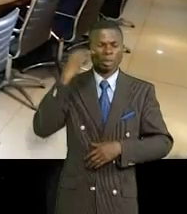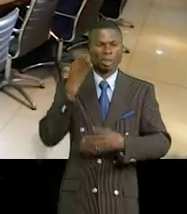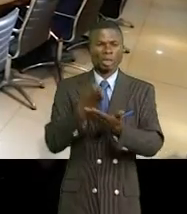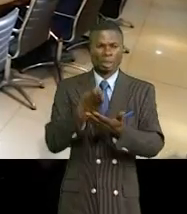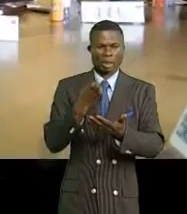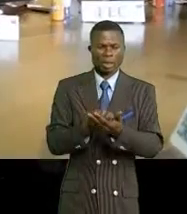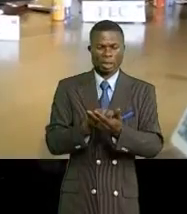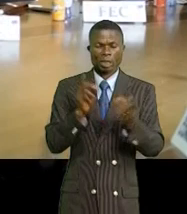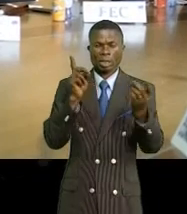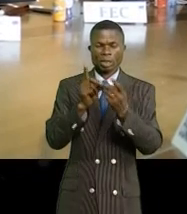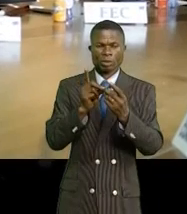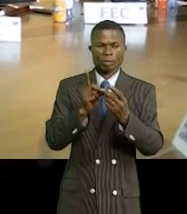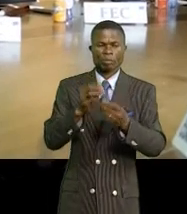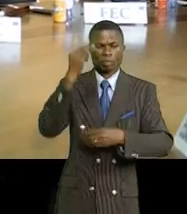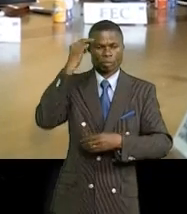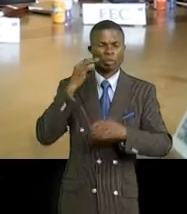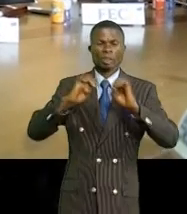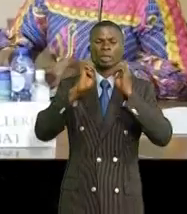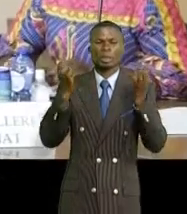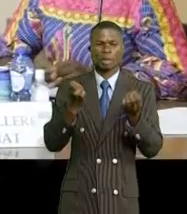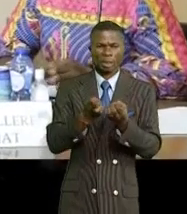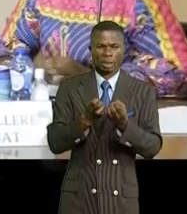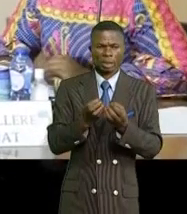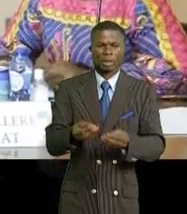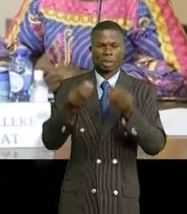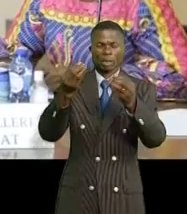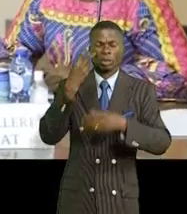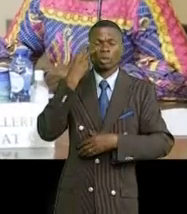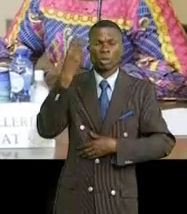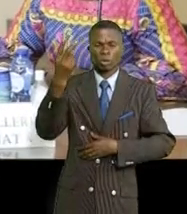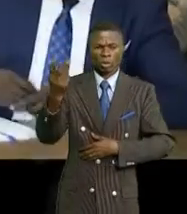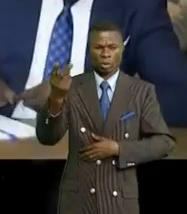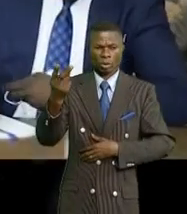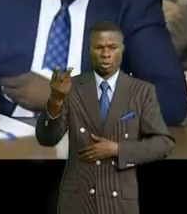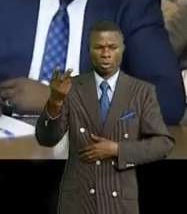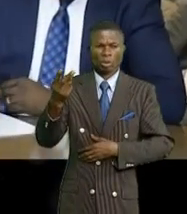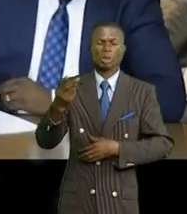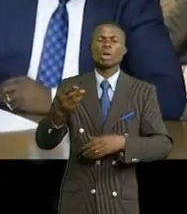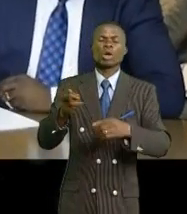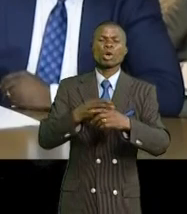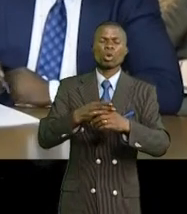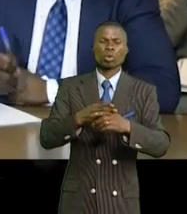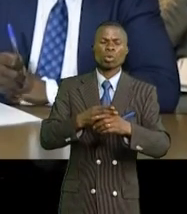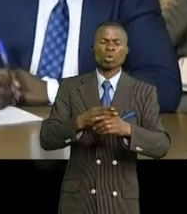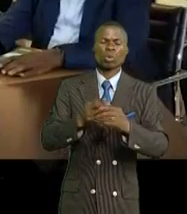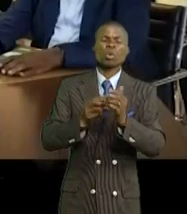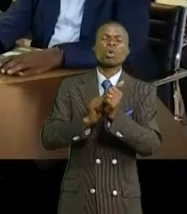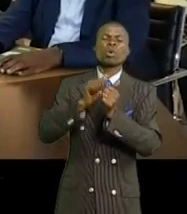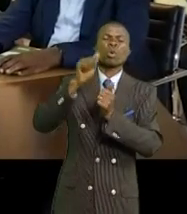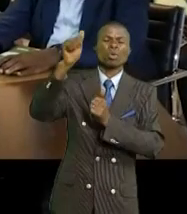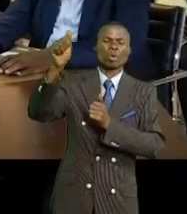face de lui les patrons des entreprises à qui il a donné sa vision à court, à moyen et à long terme dans ce